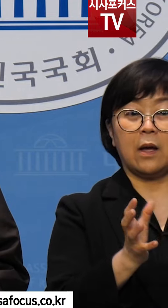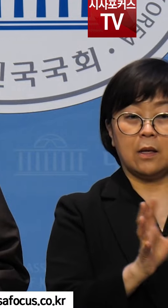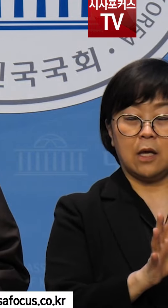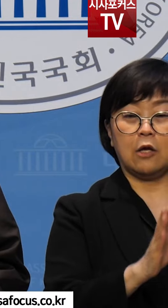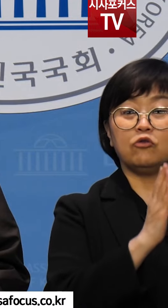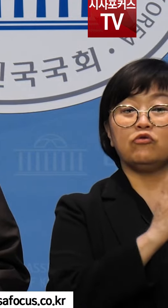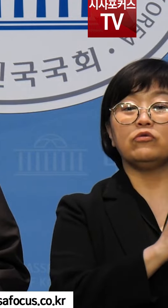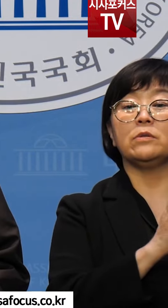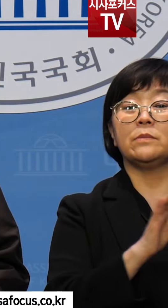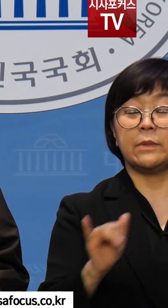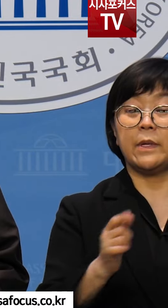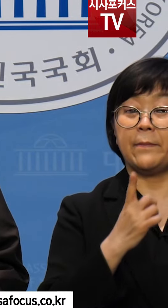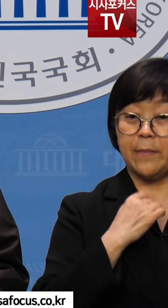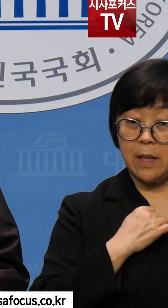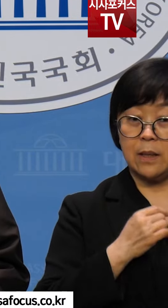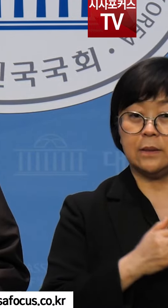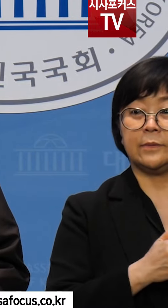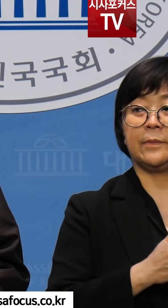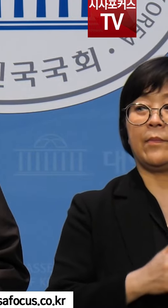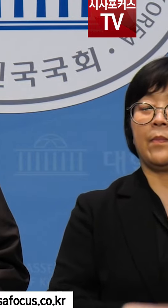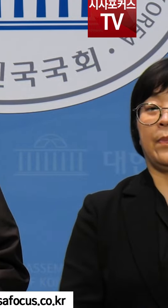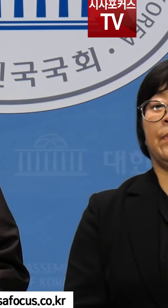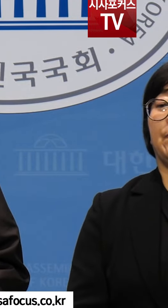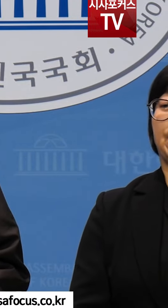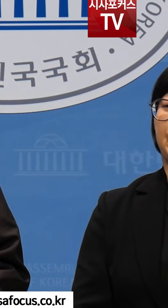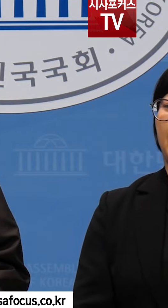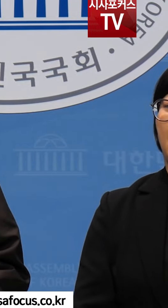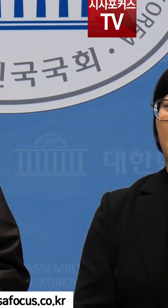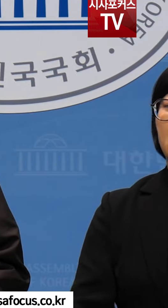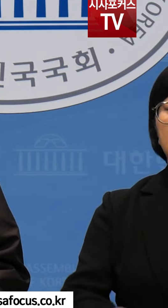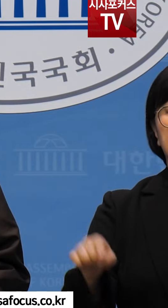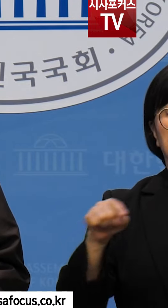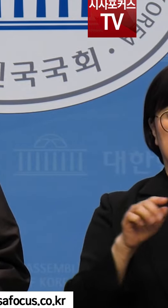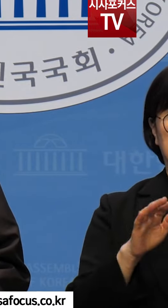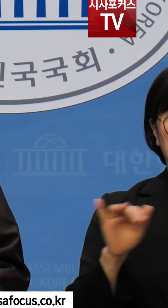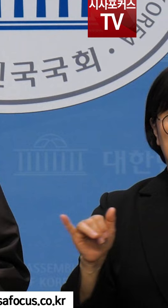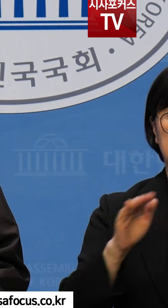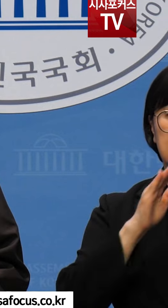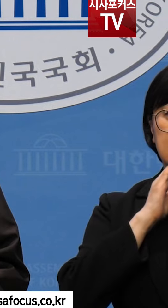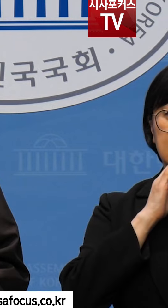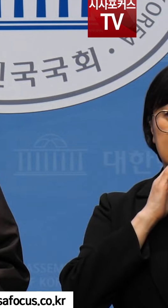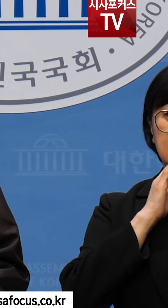인물로서 있었던 인물입니다. 이러한 정치인이